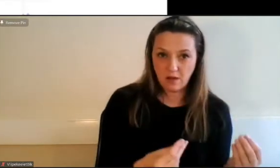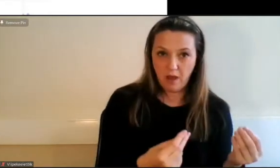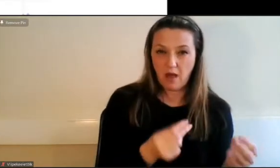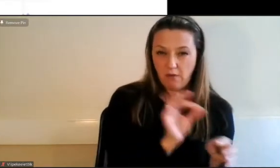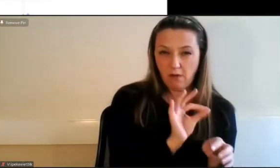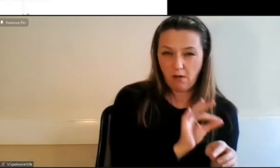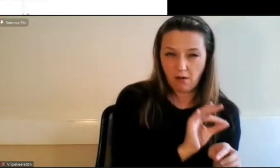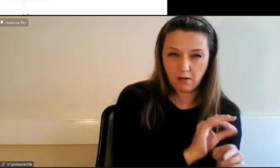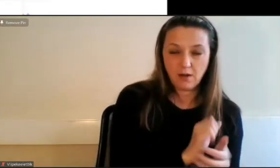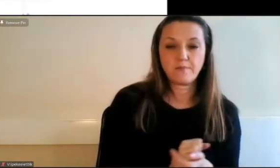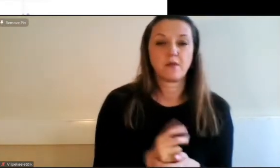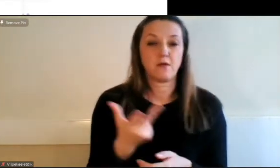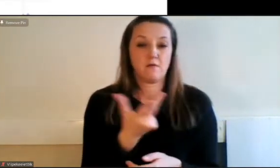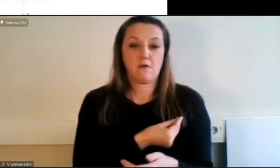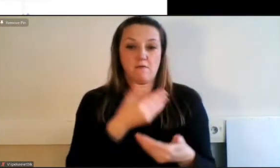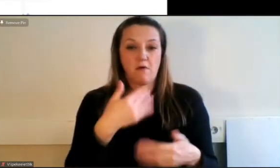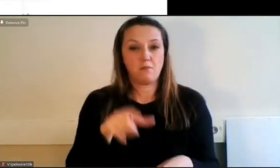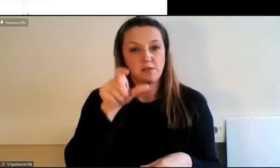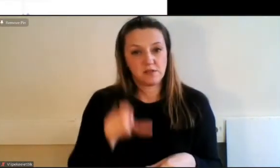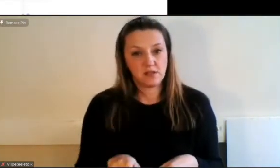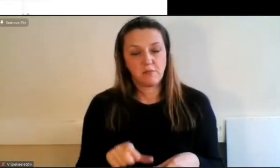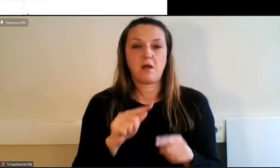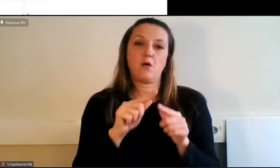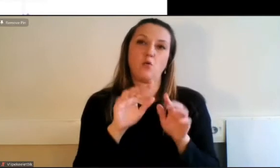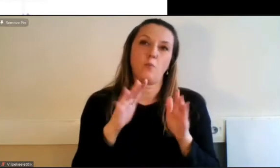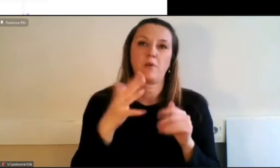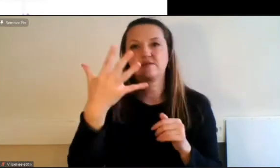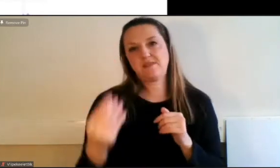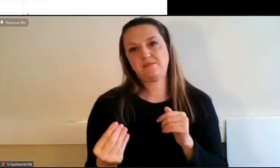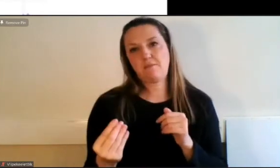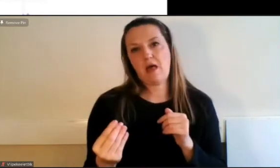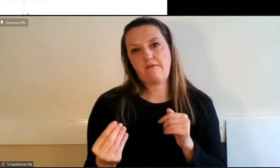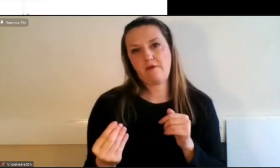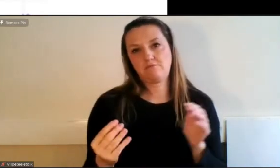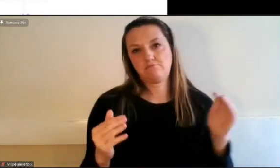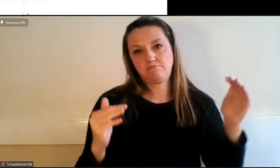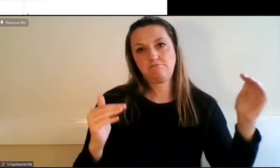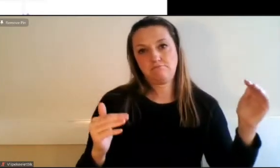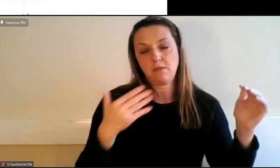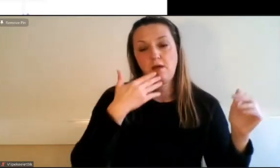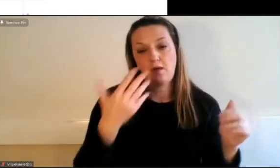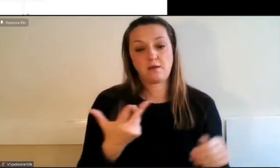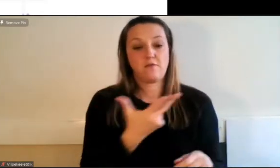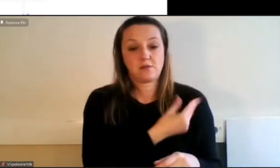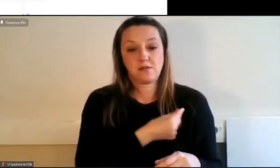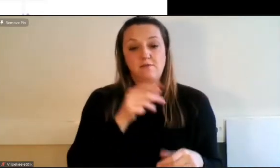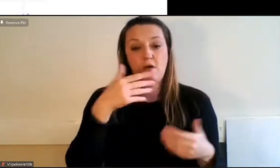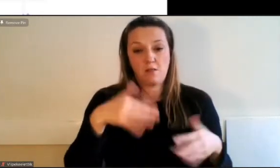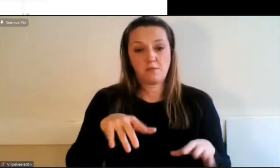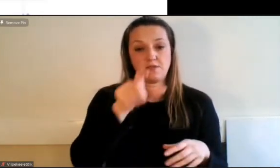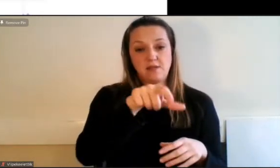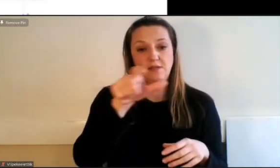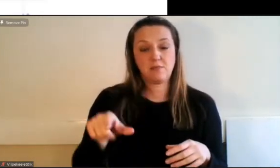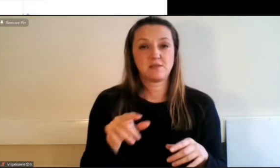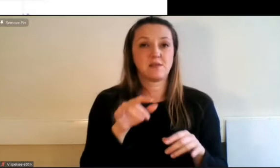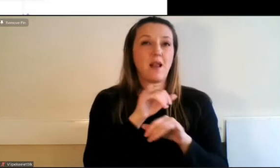palju viiruse osakesi tekib ülemistesse hingamisteedesse nakkuse korral. Ja mida kõrgem siin on see